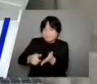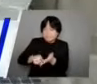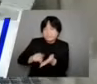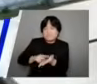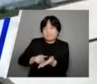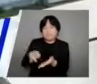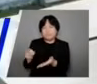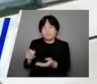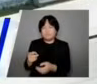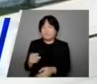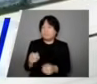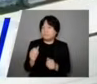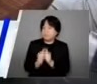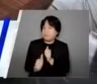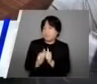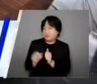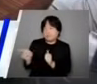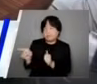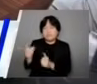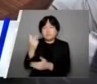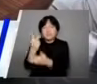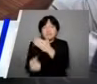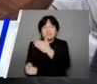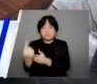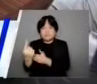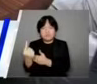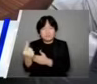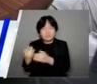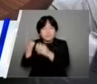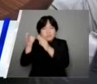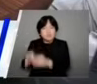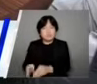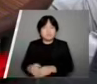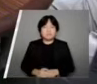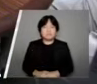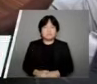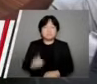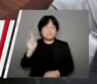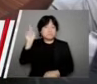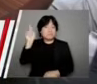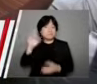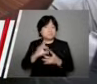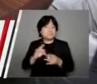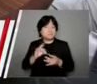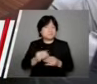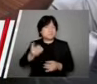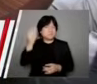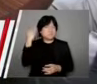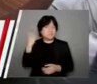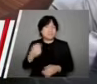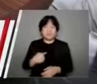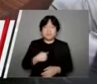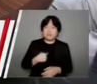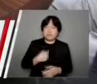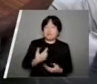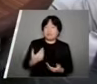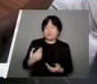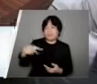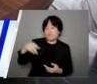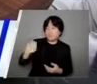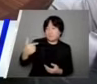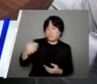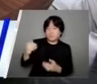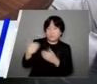niya sa Pogo sa Bambantarlac. Hindi po ako operator, hindi po ako protector o cutler po ng Pogo. Wala po